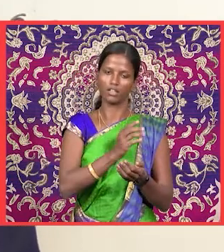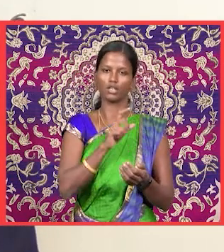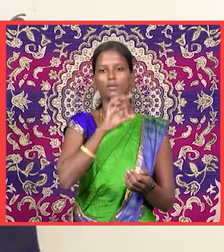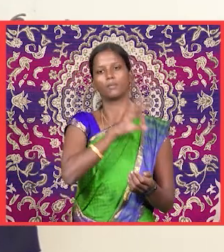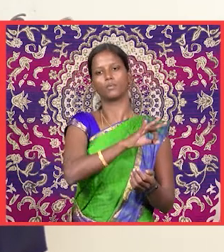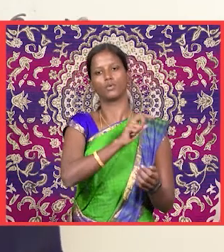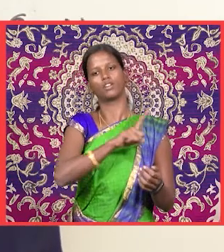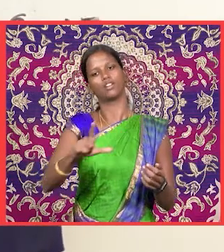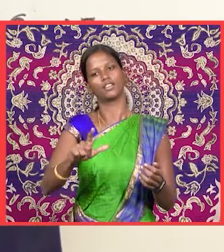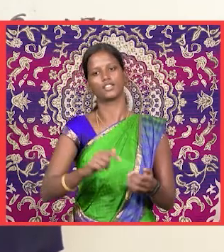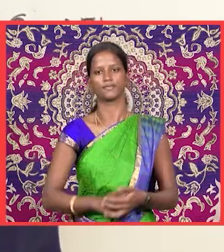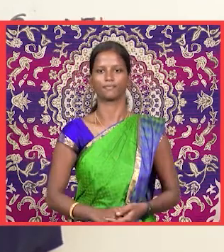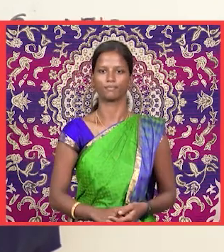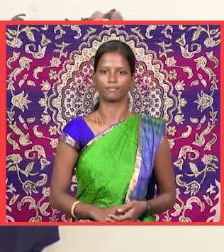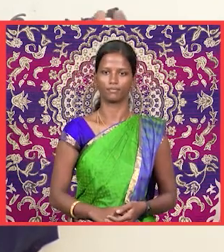3 லட்சம்.